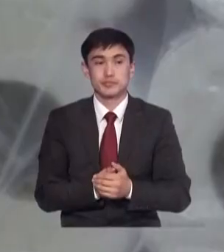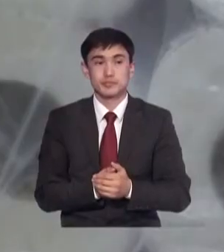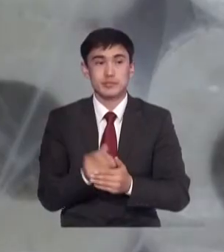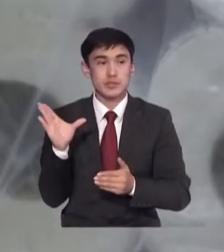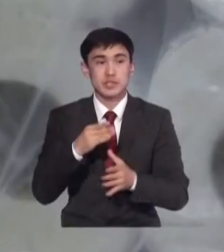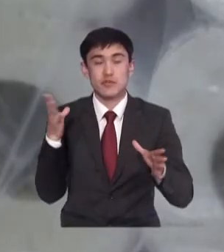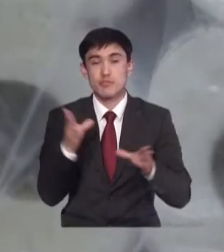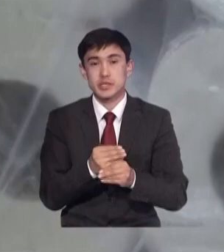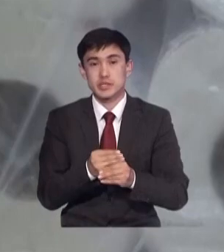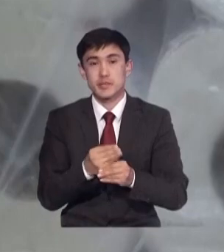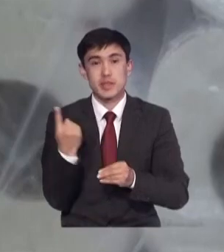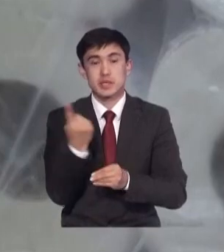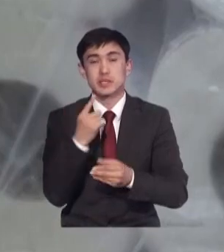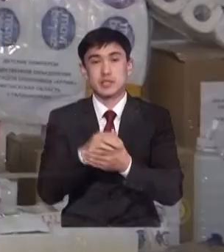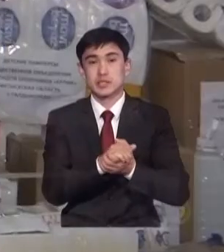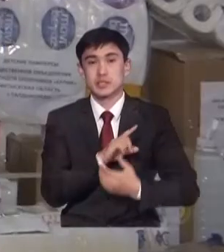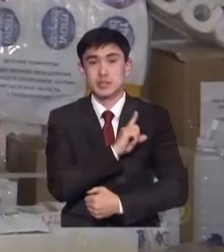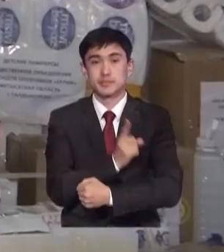все вместе мы – это единая сила.